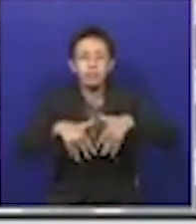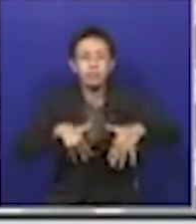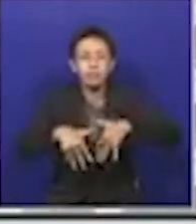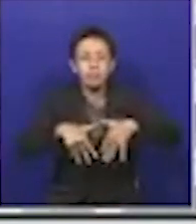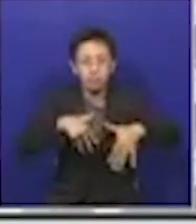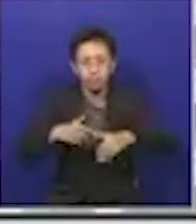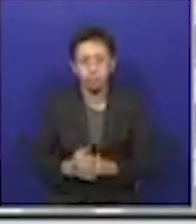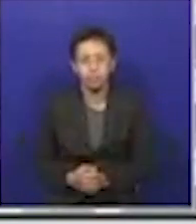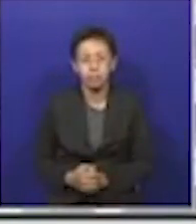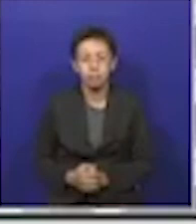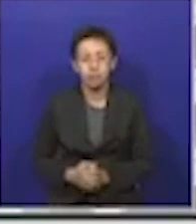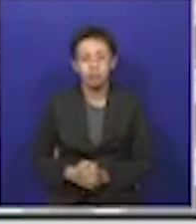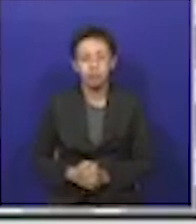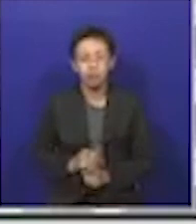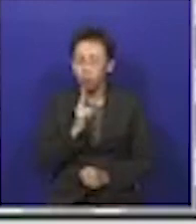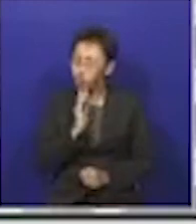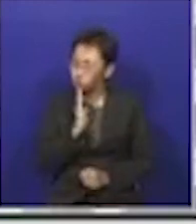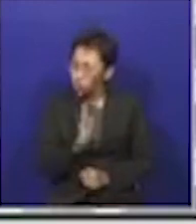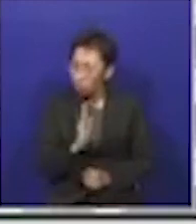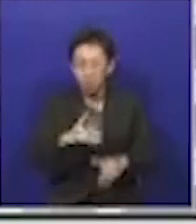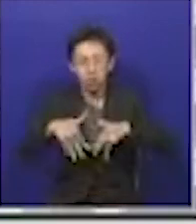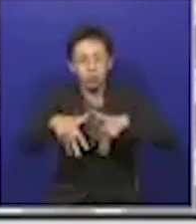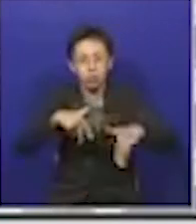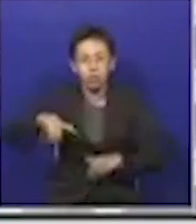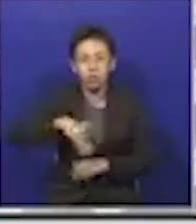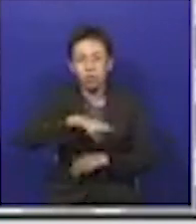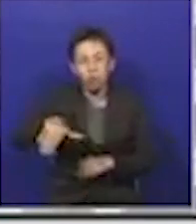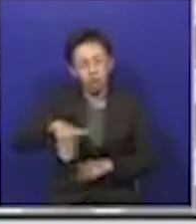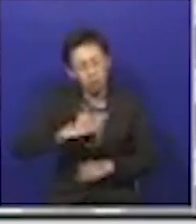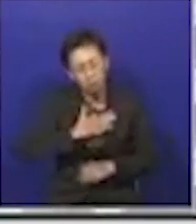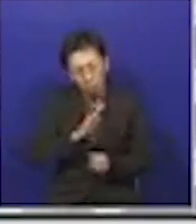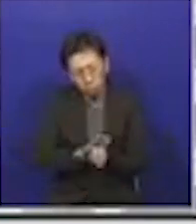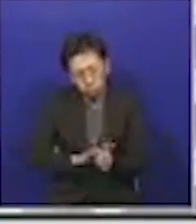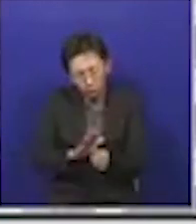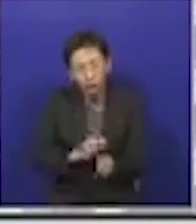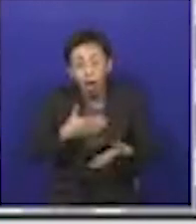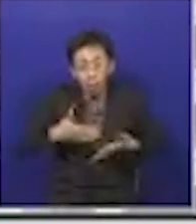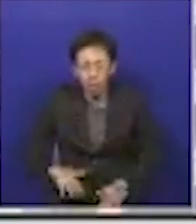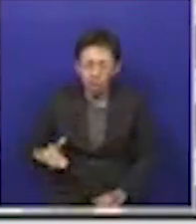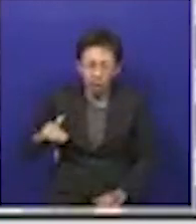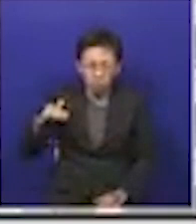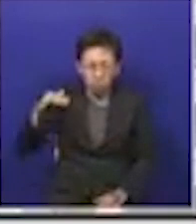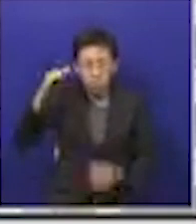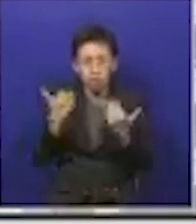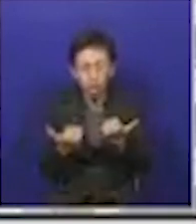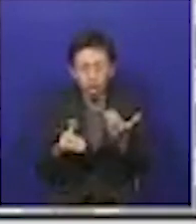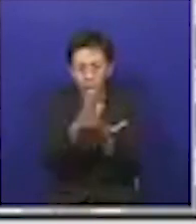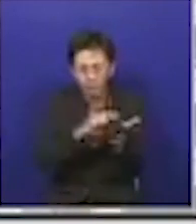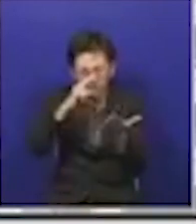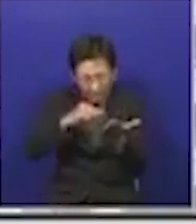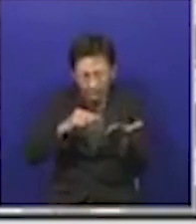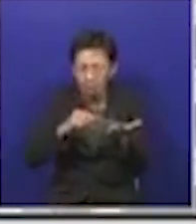ฮะตรงๆนะฮะผมเกิดมาจนถึงวันนี้ผมยังไม่เคยเห็นประเทศไทยเป็นอย่างนี้มาก่